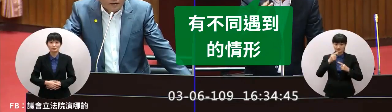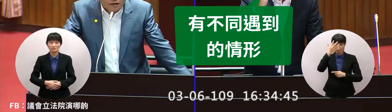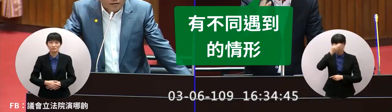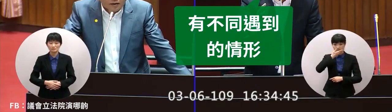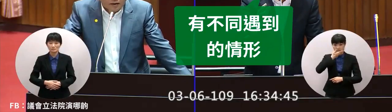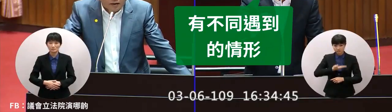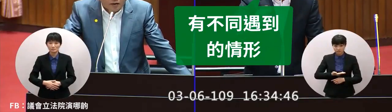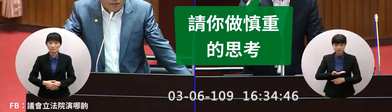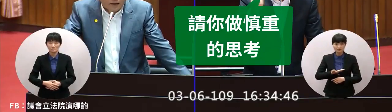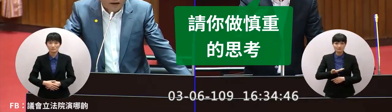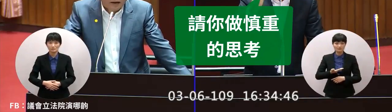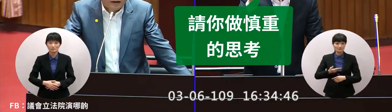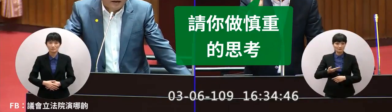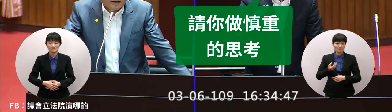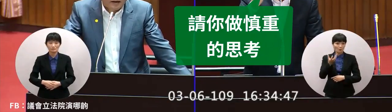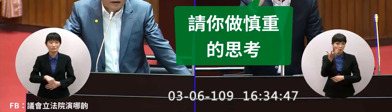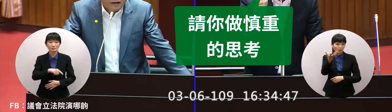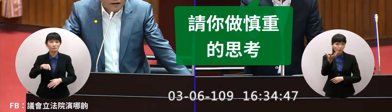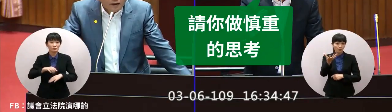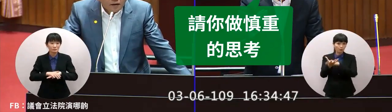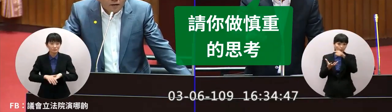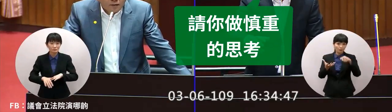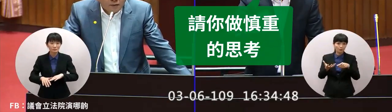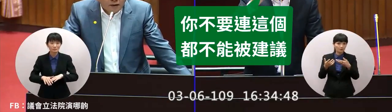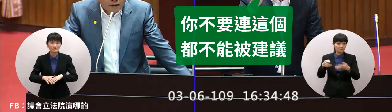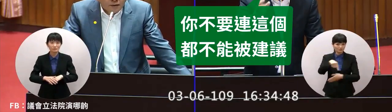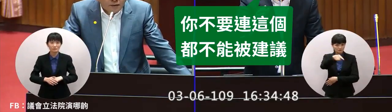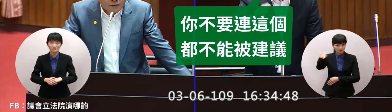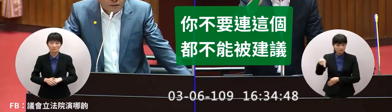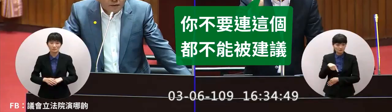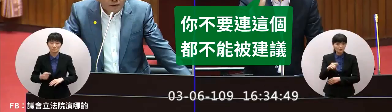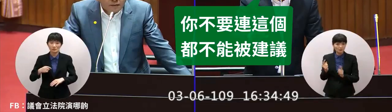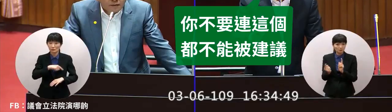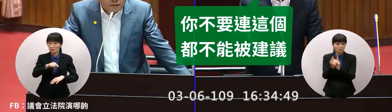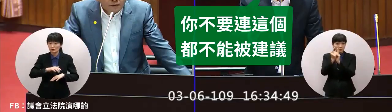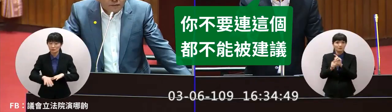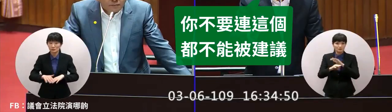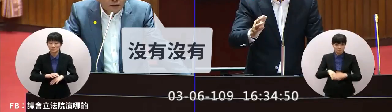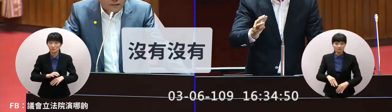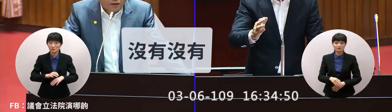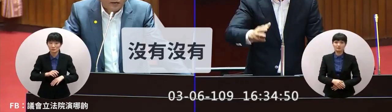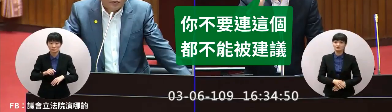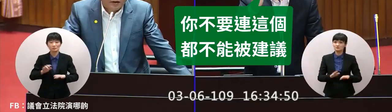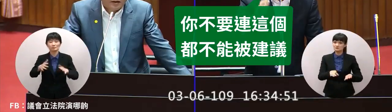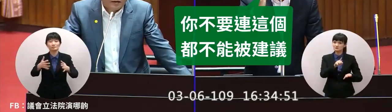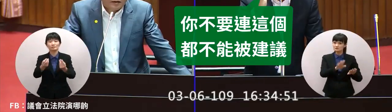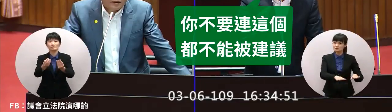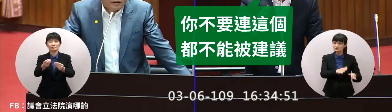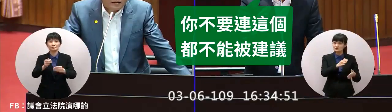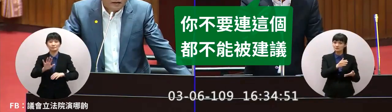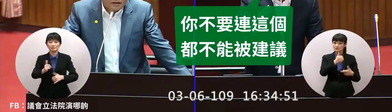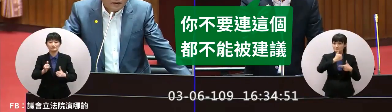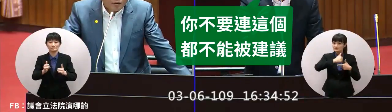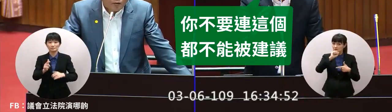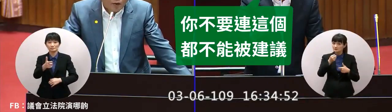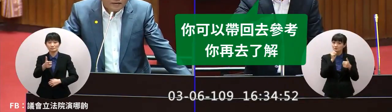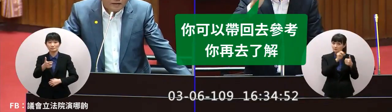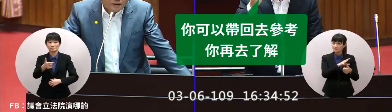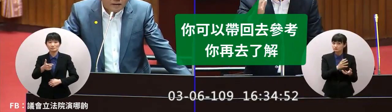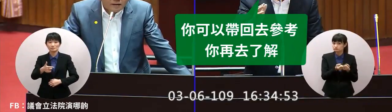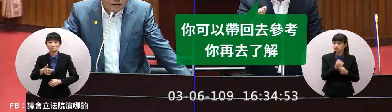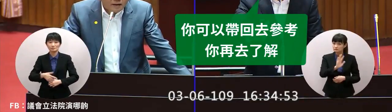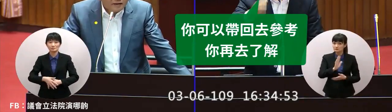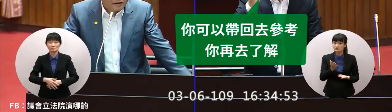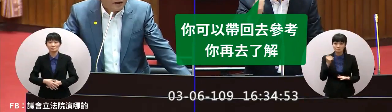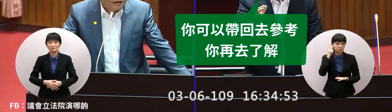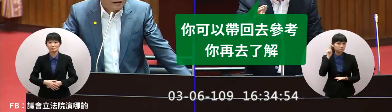同款拄着情形，请你做慎重的思考。你莫连这都袂当讲建议， 没有， 你莫连这都袂当讲建议。你会